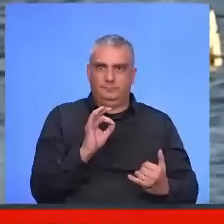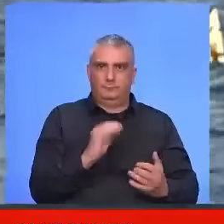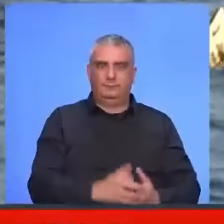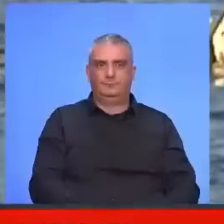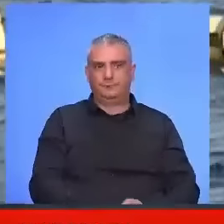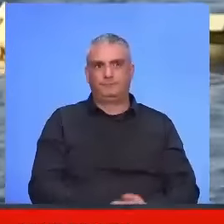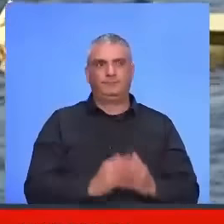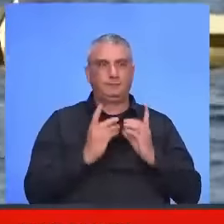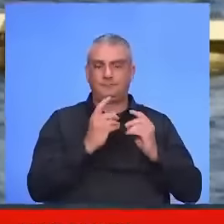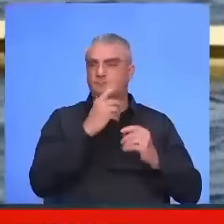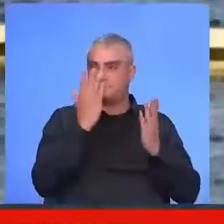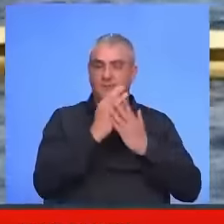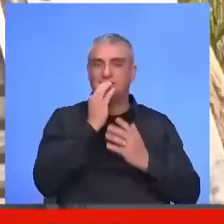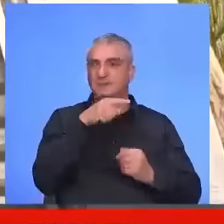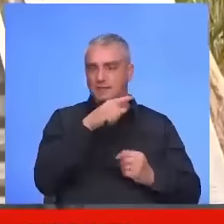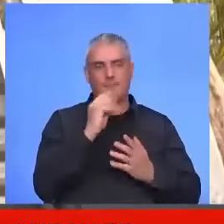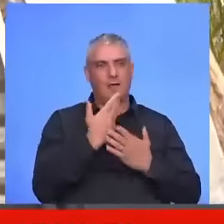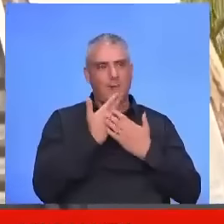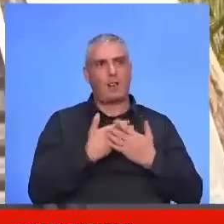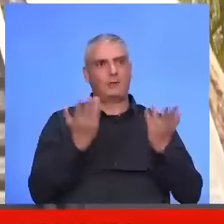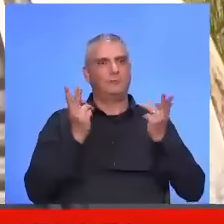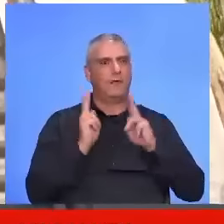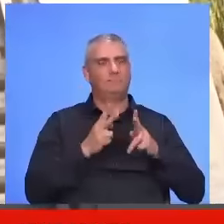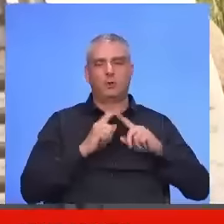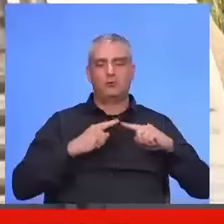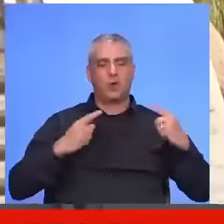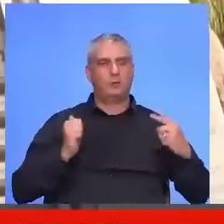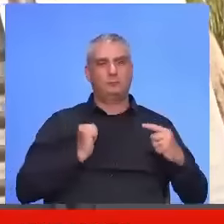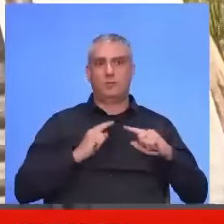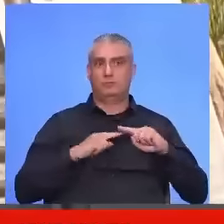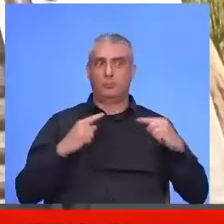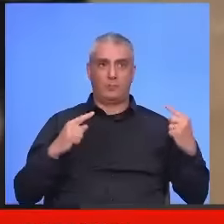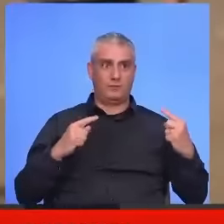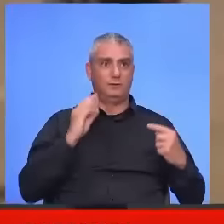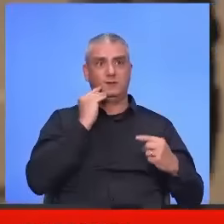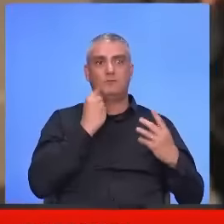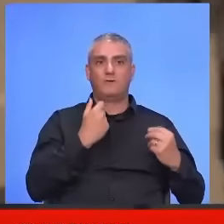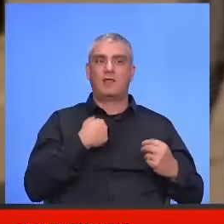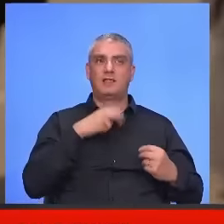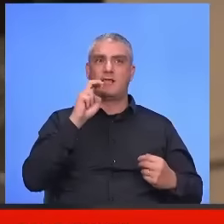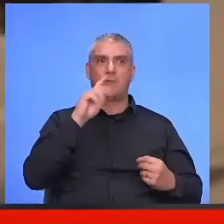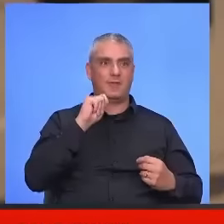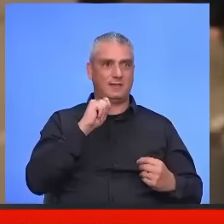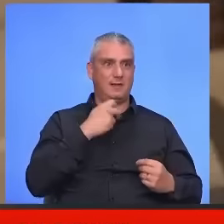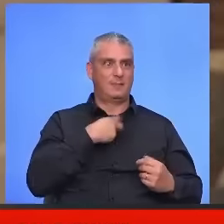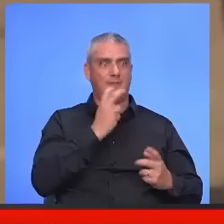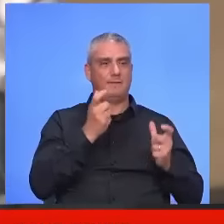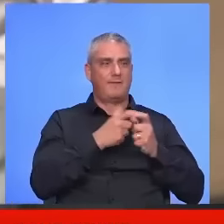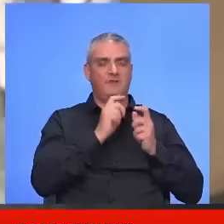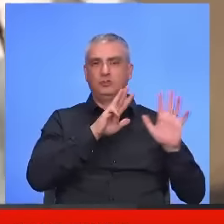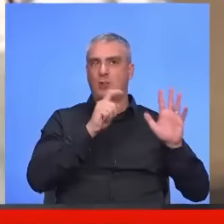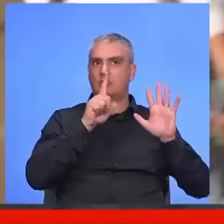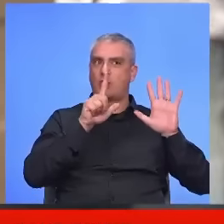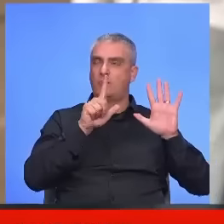המסע לאילת של הצעירים האלה בא גם לחשוף אותם לאפשרויות שירות מגוונות. צהריים טובים, אני עמית, המפקד